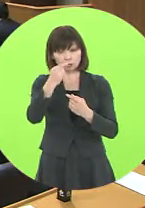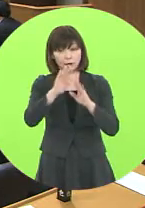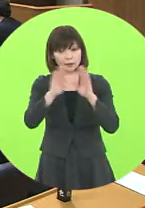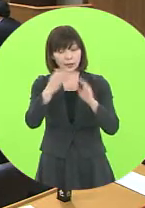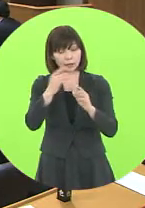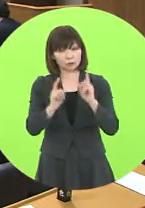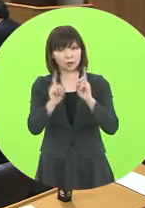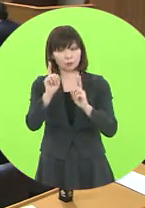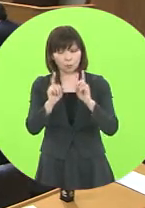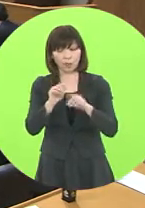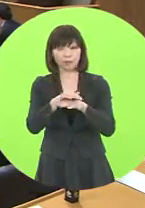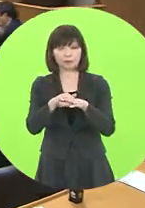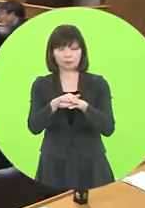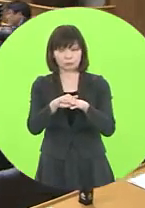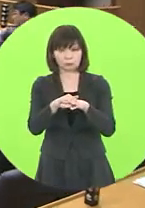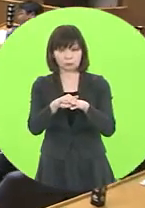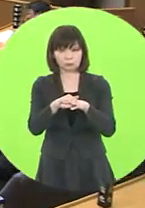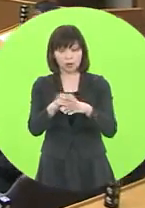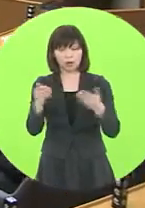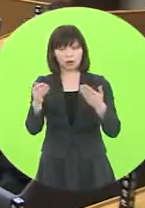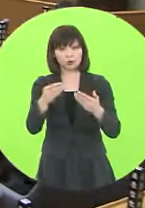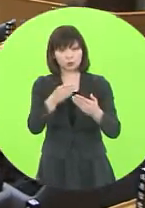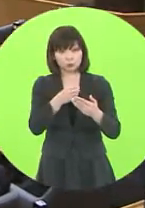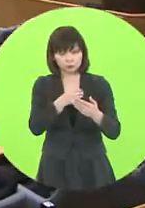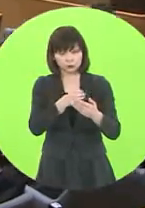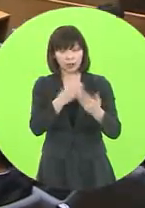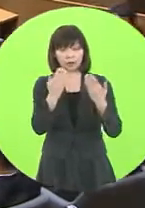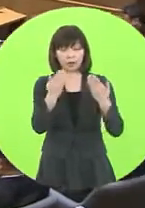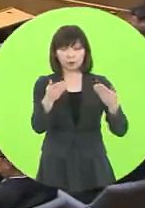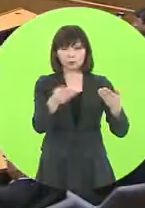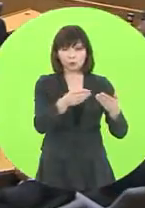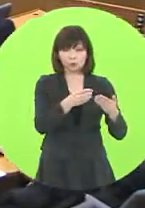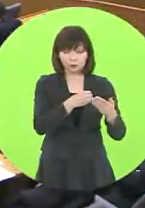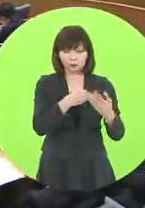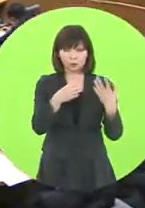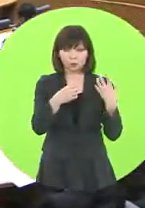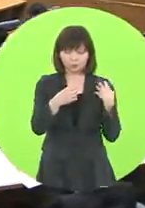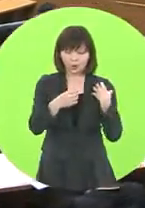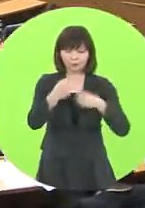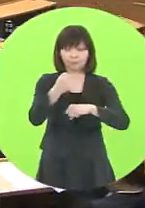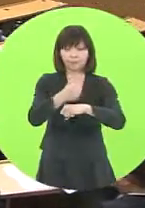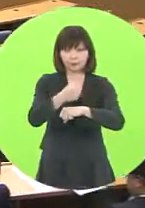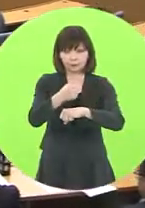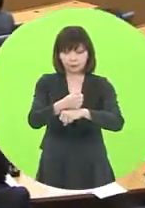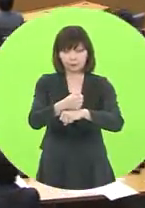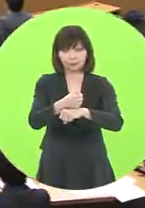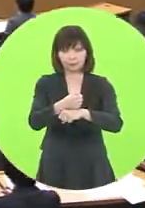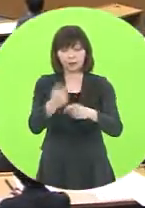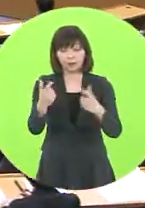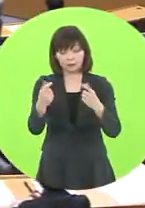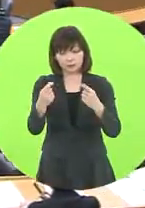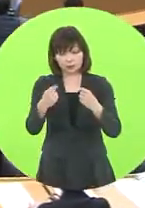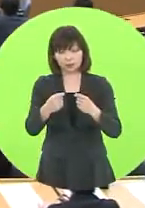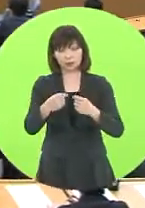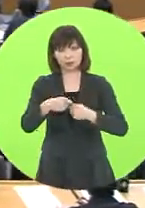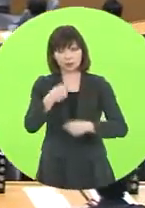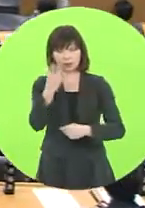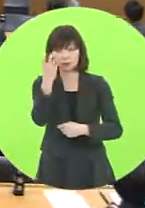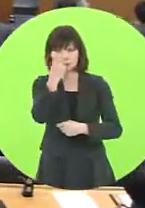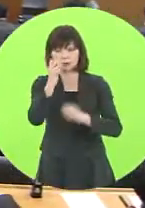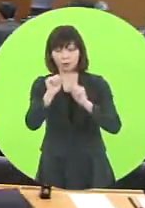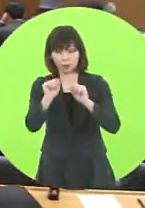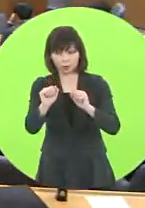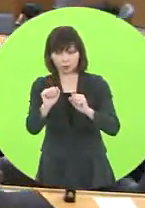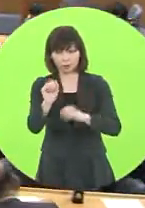の更新では、県警察職員や自動車学校職員の負担も大きくなり、適正な認知機能検査や高齢者講習の実施